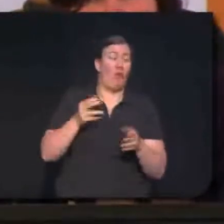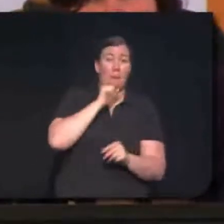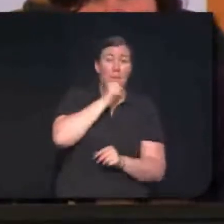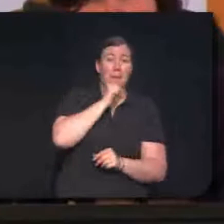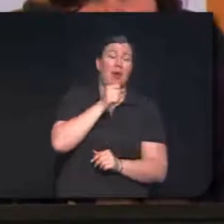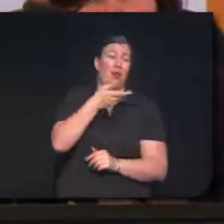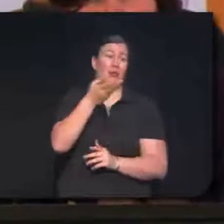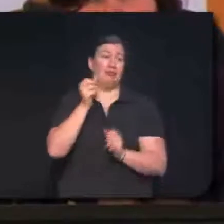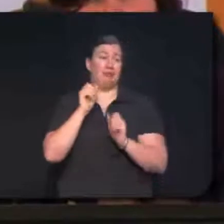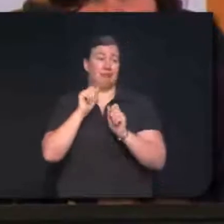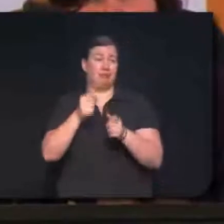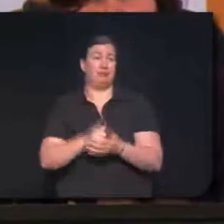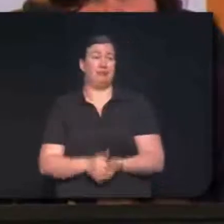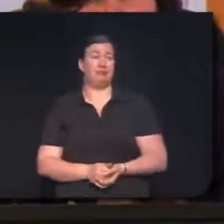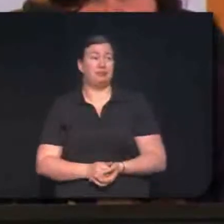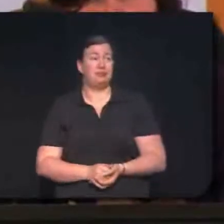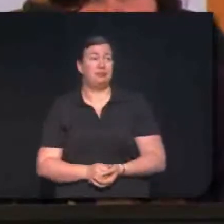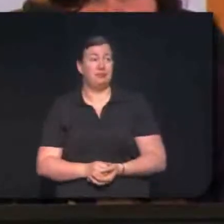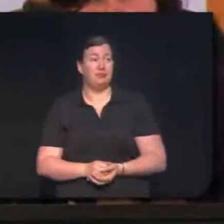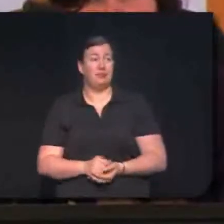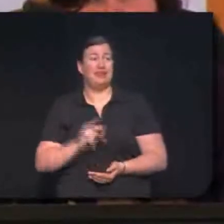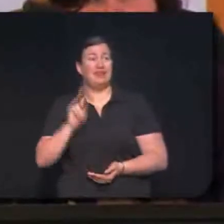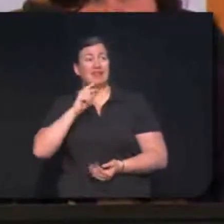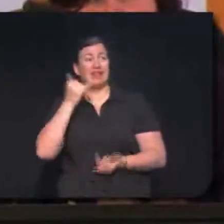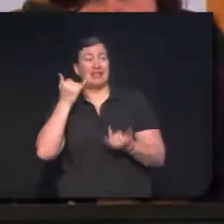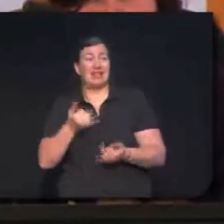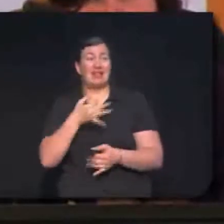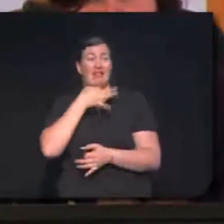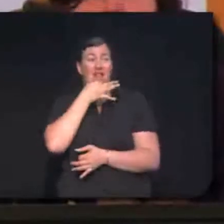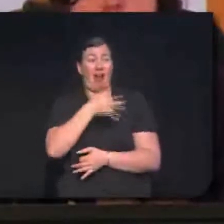so wer von denen die jetzt vorne steht ist eine Frage